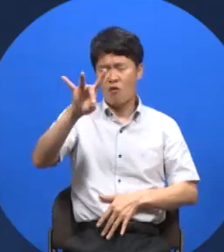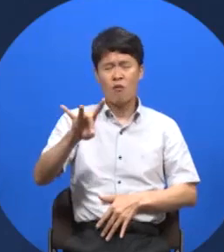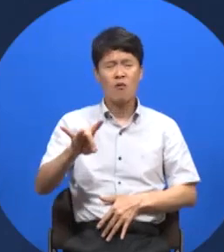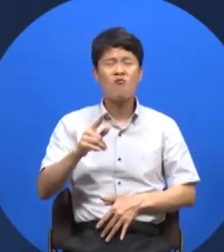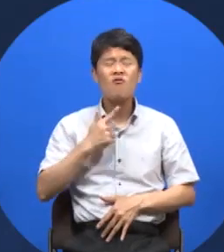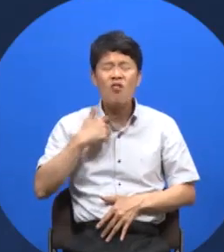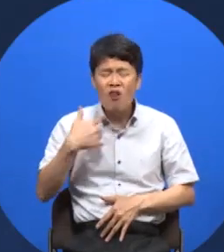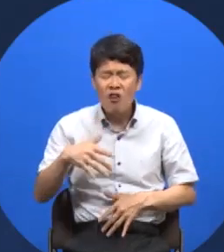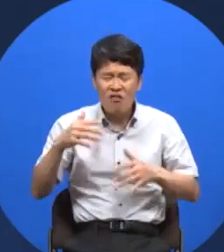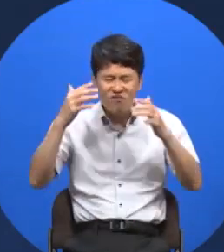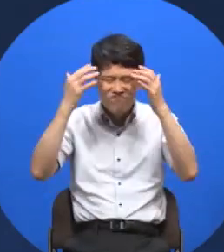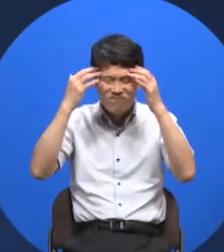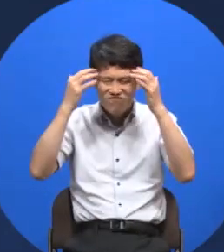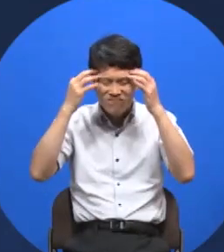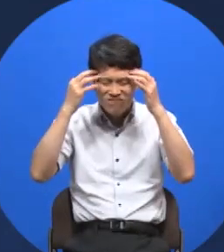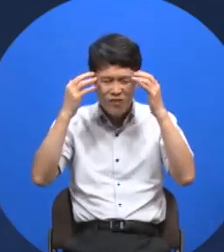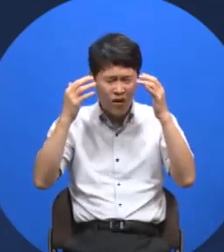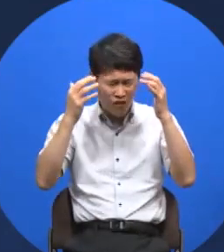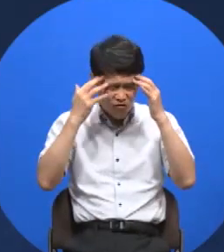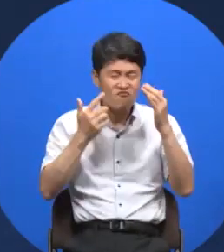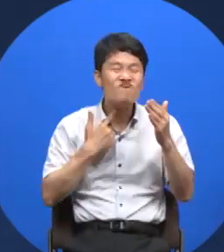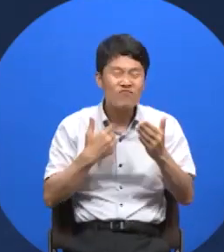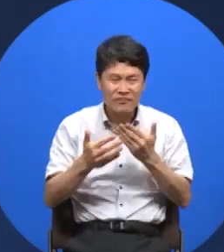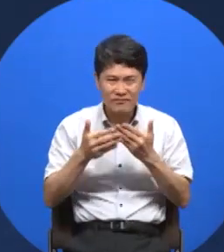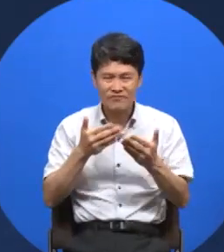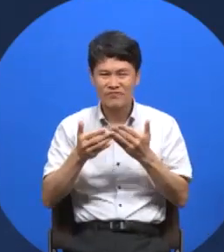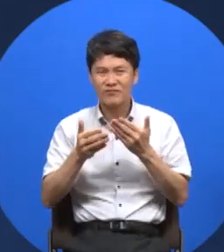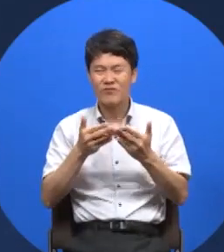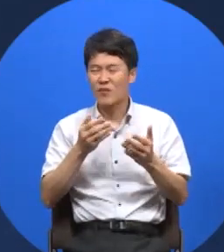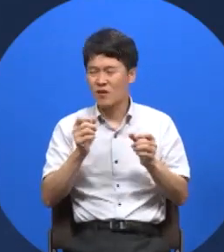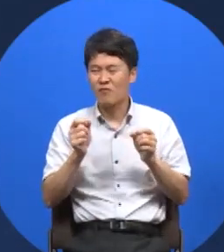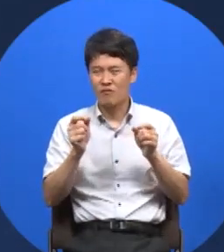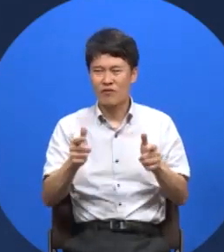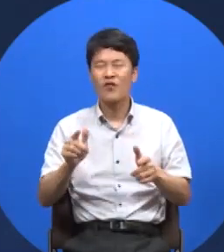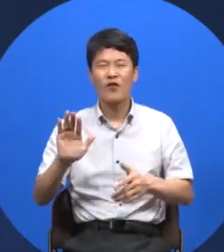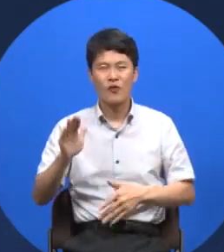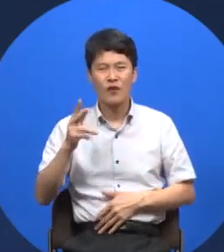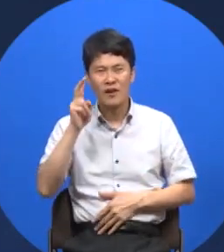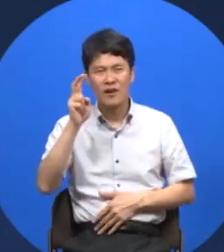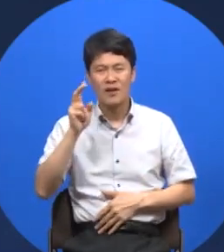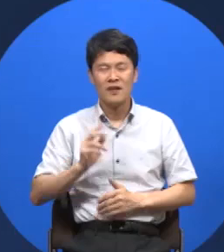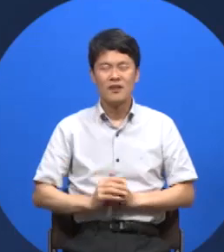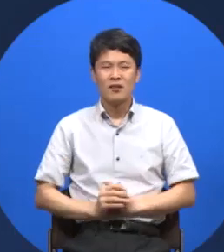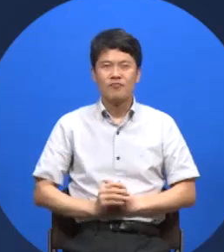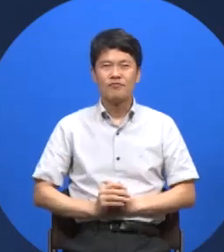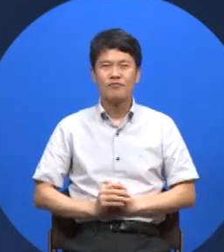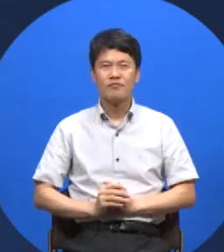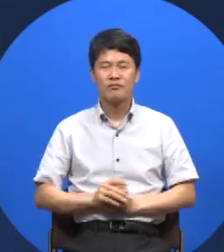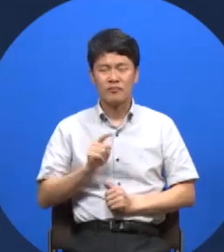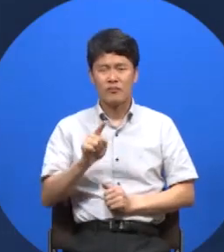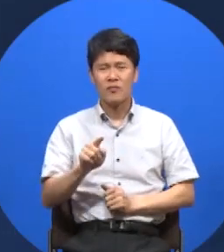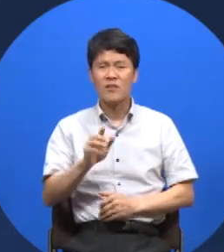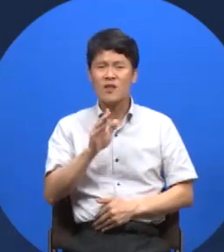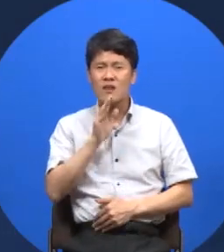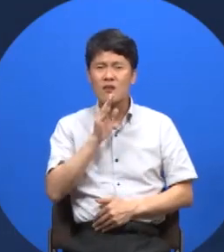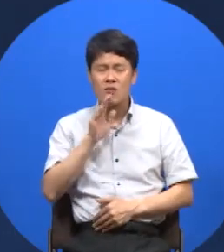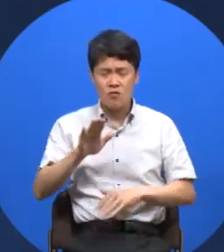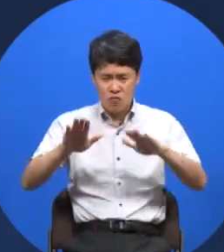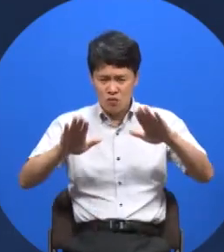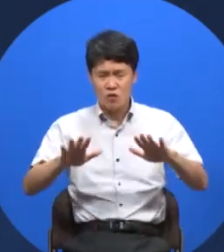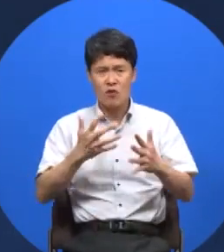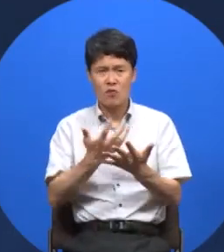해본 고생도 하고 고난도 체험하는 그런 기회가 되셨을 것입니다. 그것은 마치